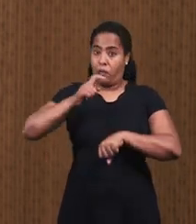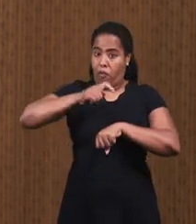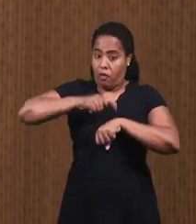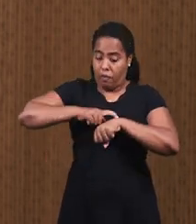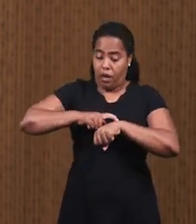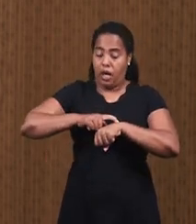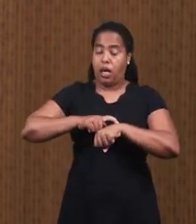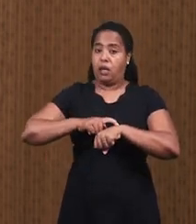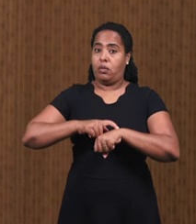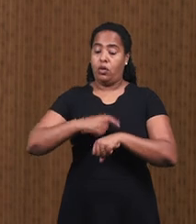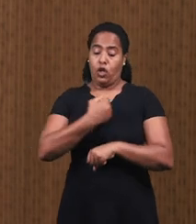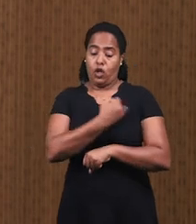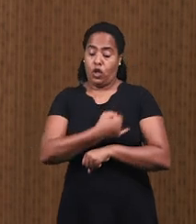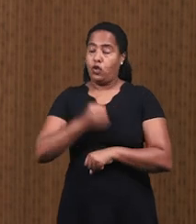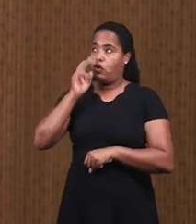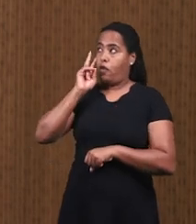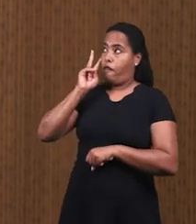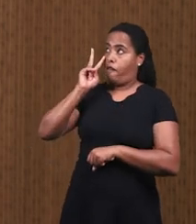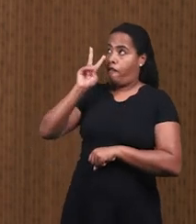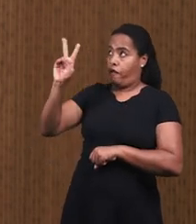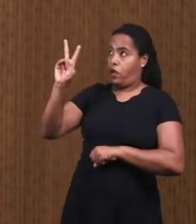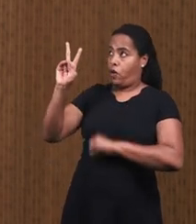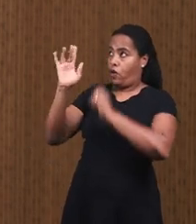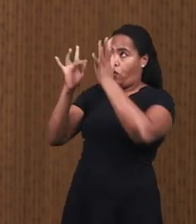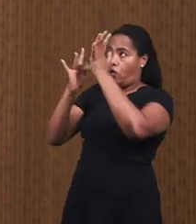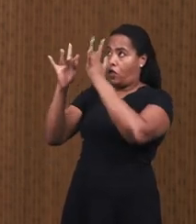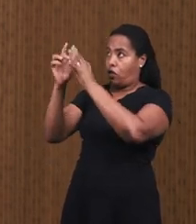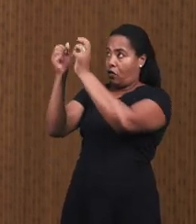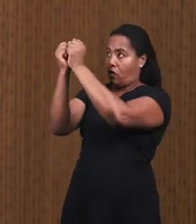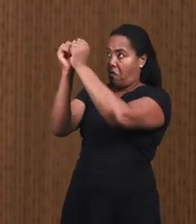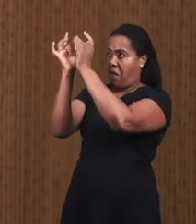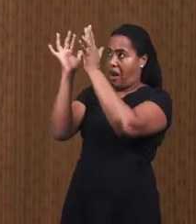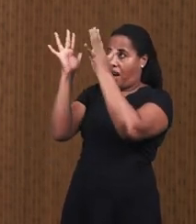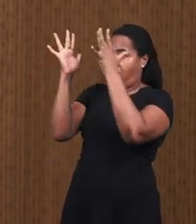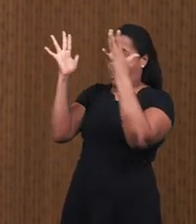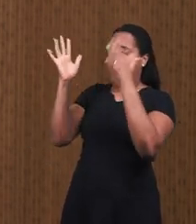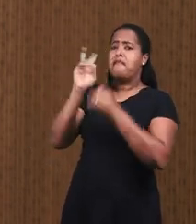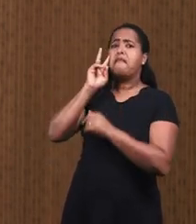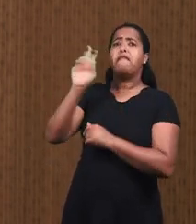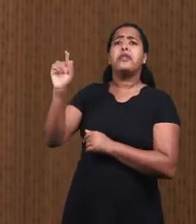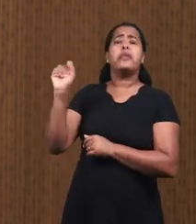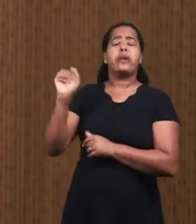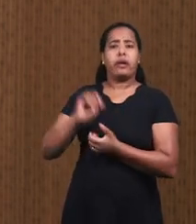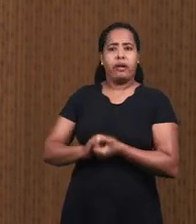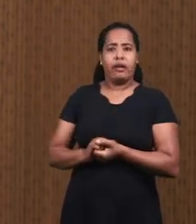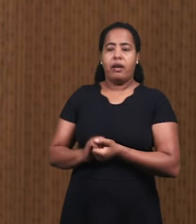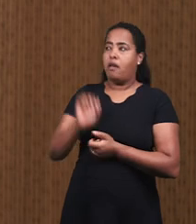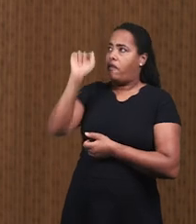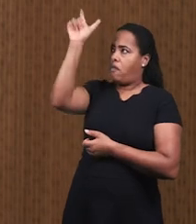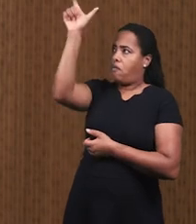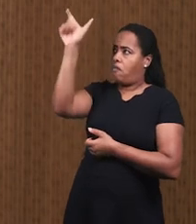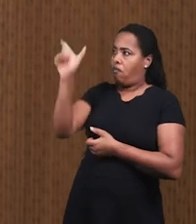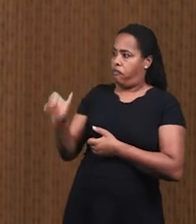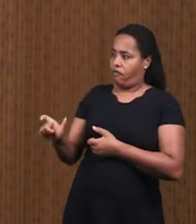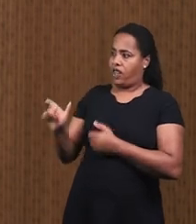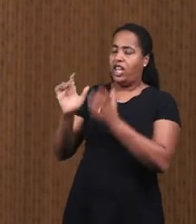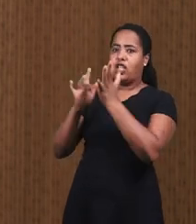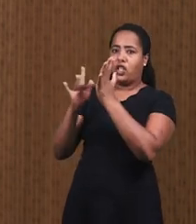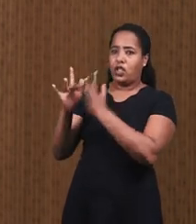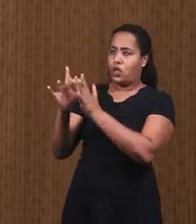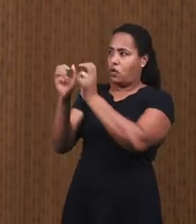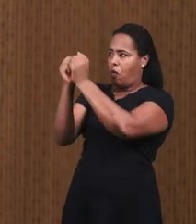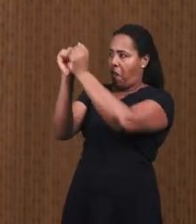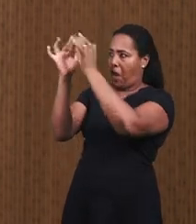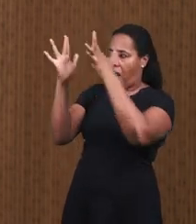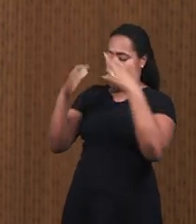reprends, quand Jean a vu Jésus glorifié, qu'est-ce qu'il a vu? Qu'est-ce qu'il a vu? Il a vu une figure de